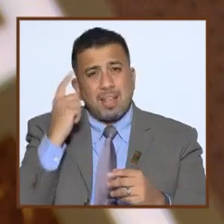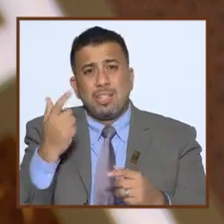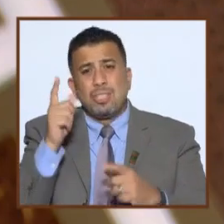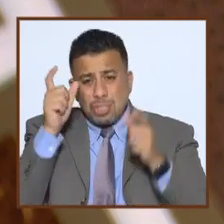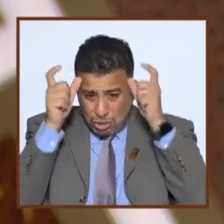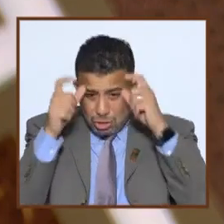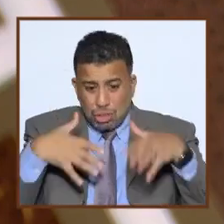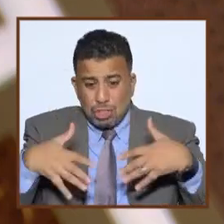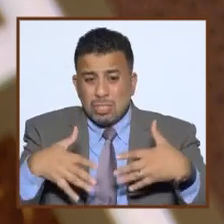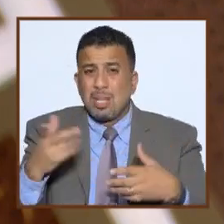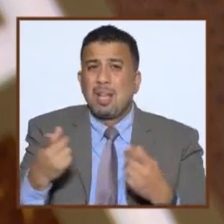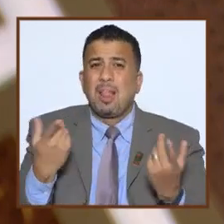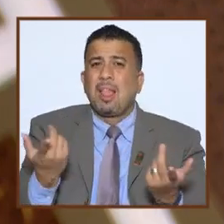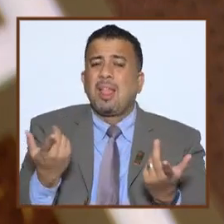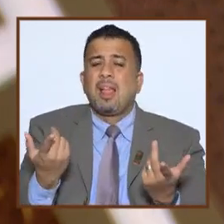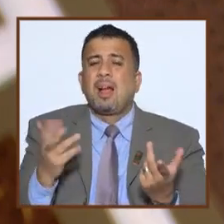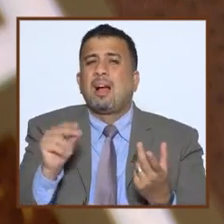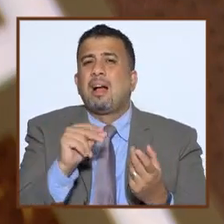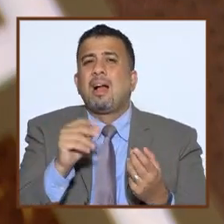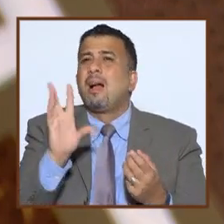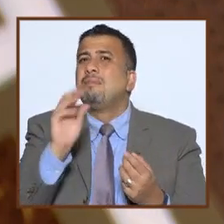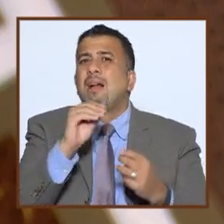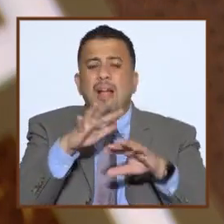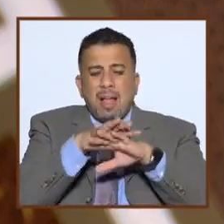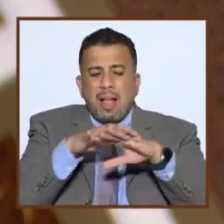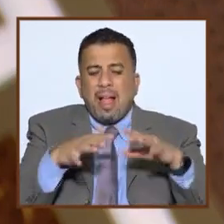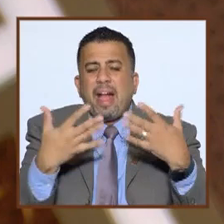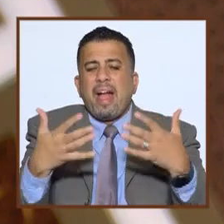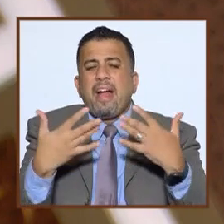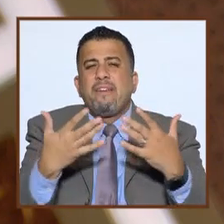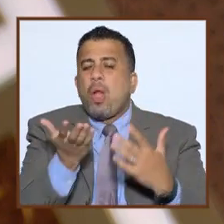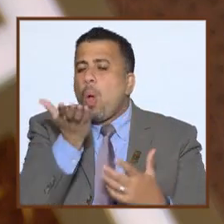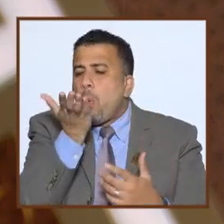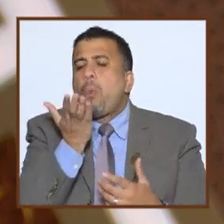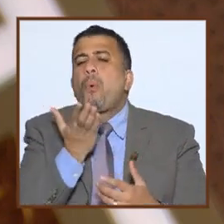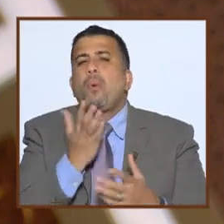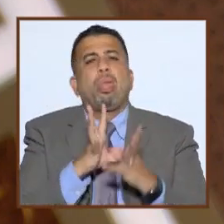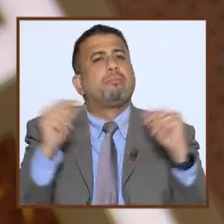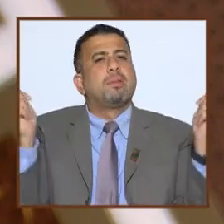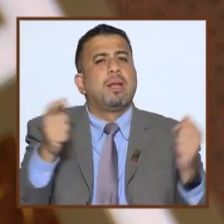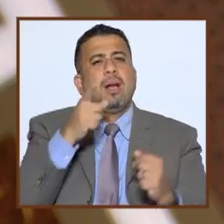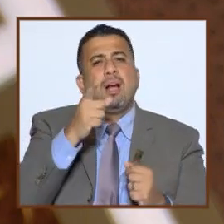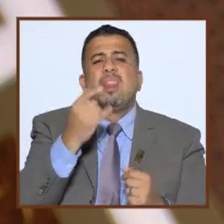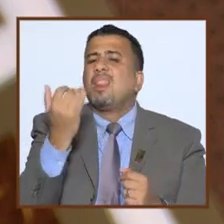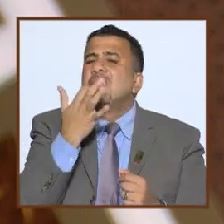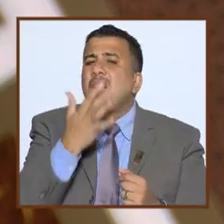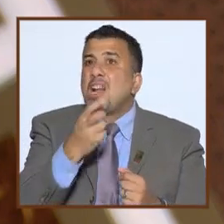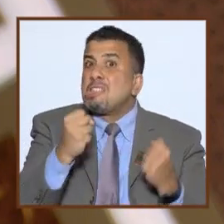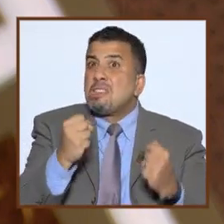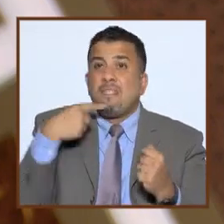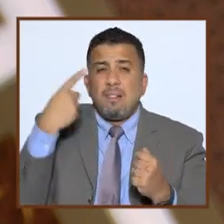الشيطان هو ليس به شيء هذا ينسج مثل بيت العنكبوت ما يصمد الايمان وتقوى الله سبحانه وتعالى